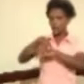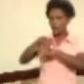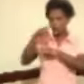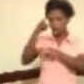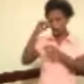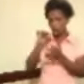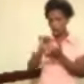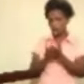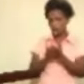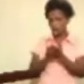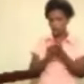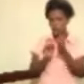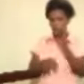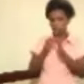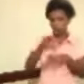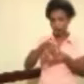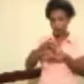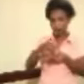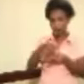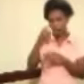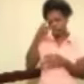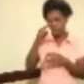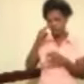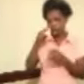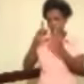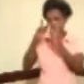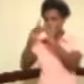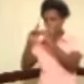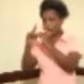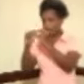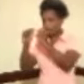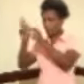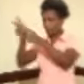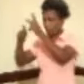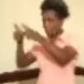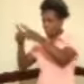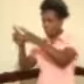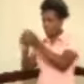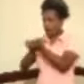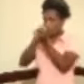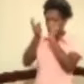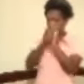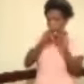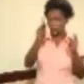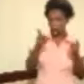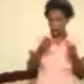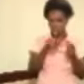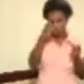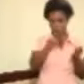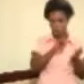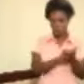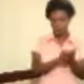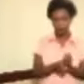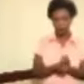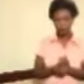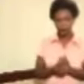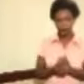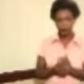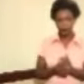l'État pour déplacer les gens. Terrains qui pas appartenir à l'État. Bien, Madame Maniga. Non,